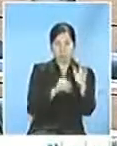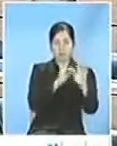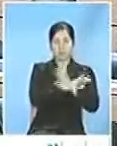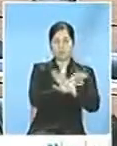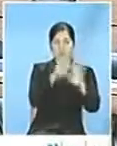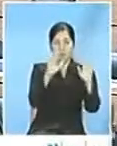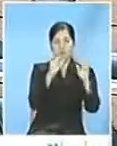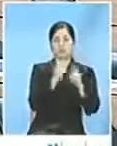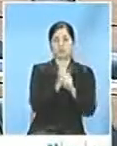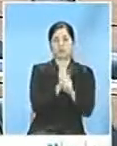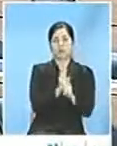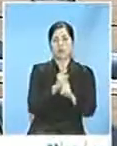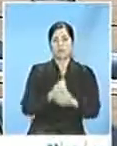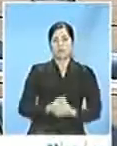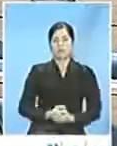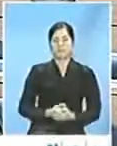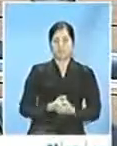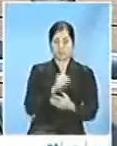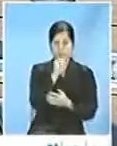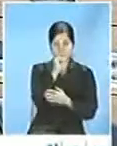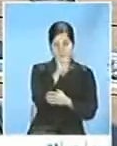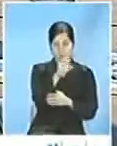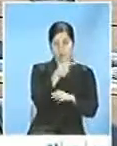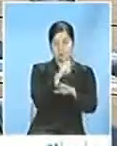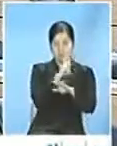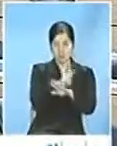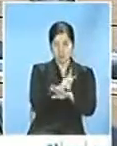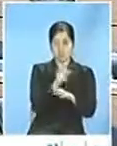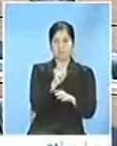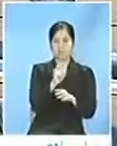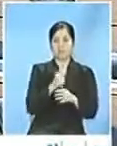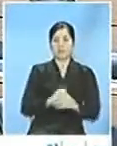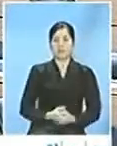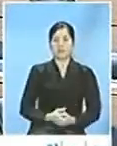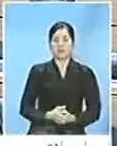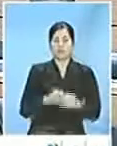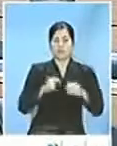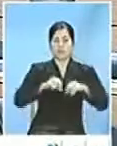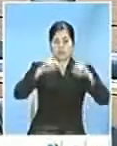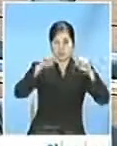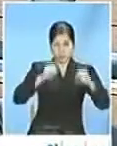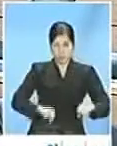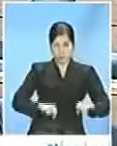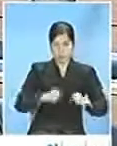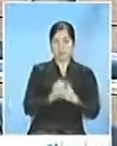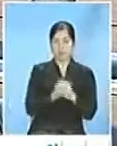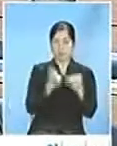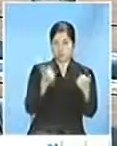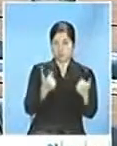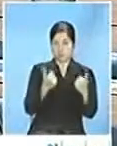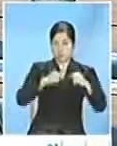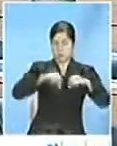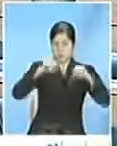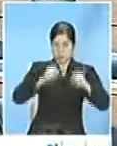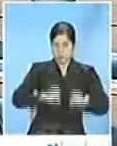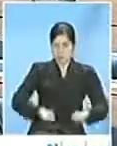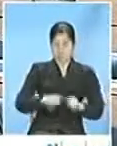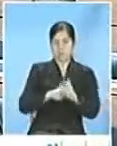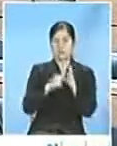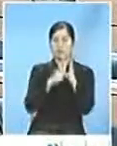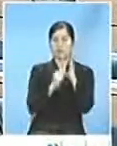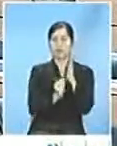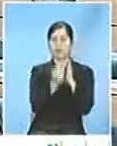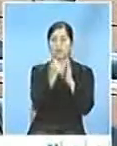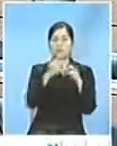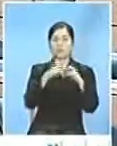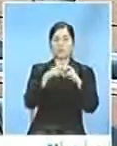ยและยืนยันกับท่านประธานว่าการอนุมัติวันนี้จะเริ่มต้นของความ